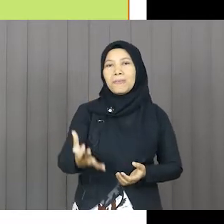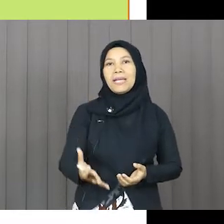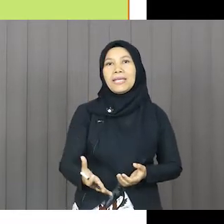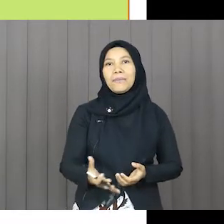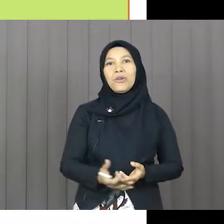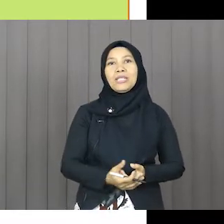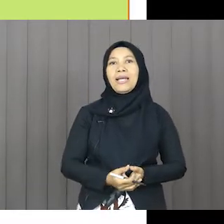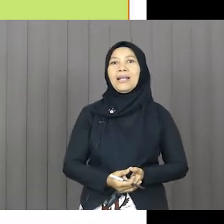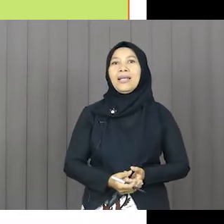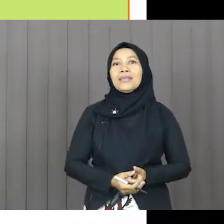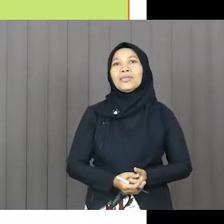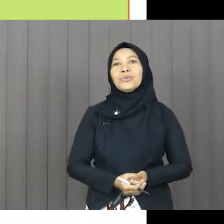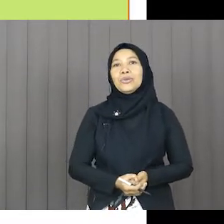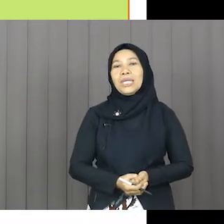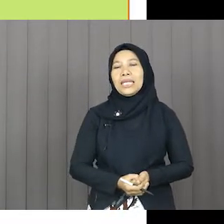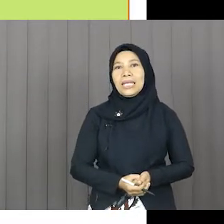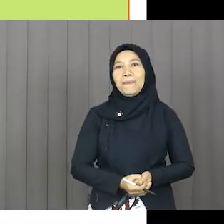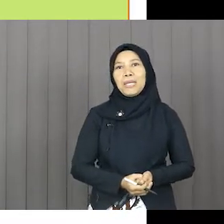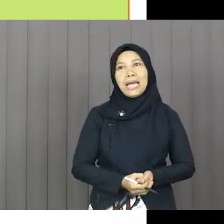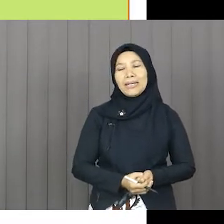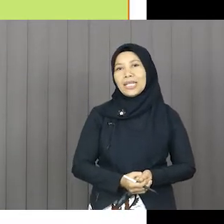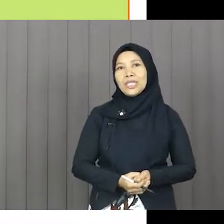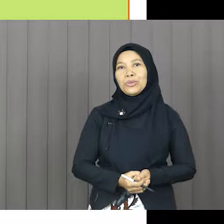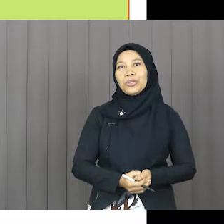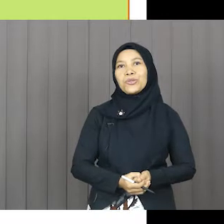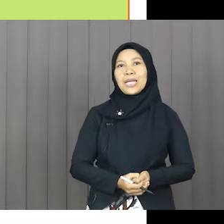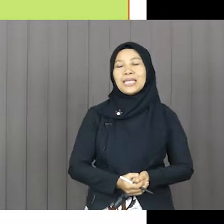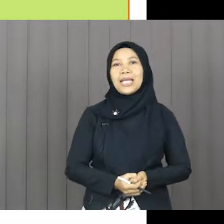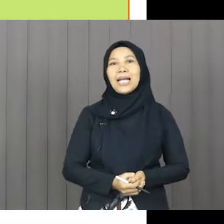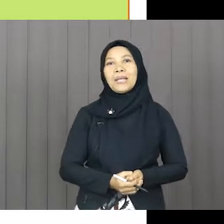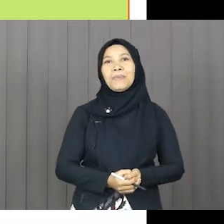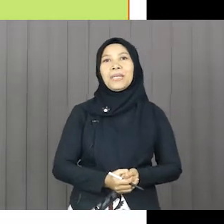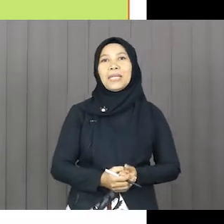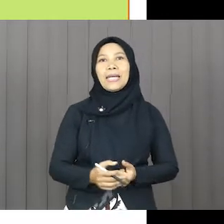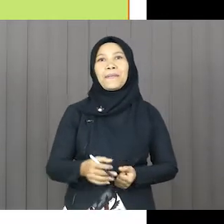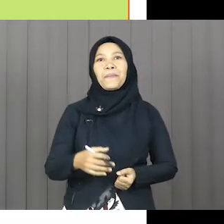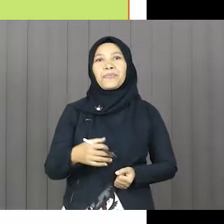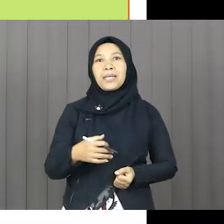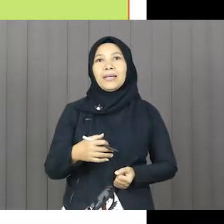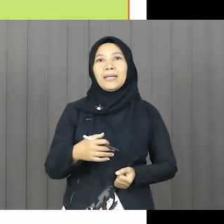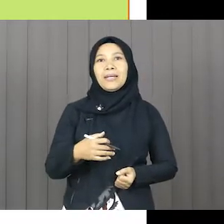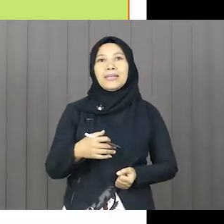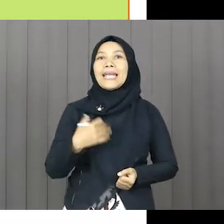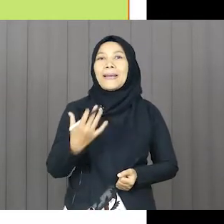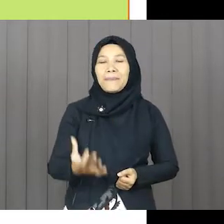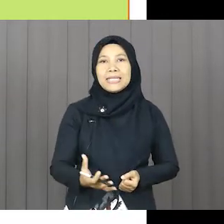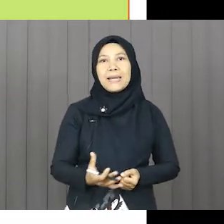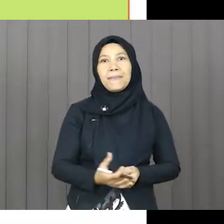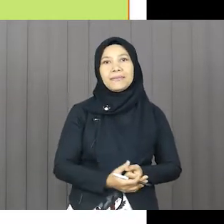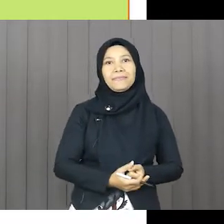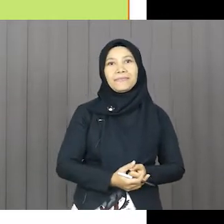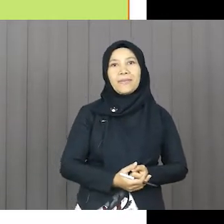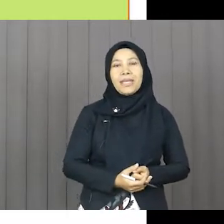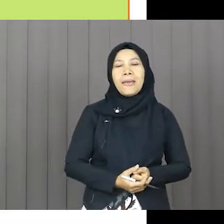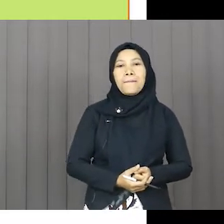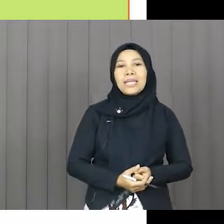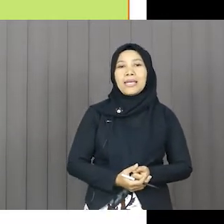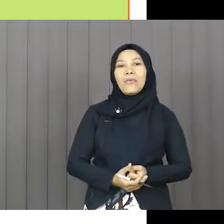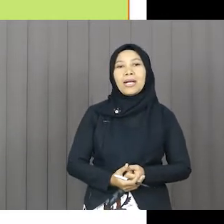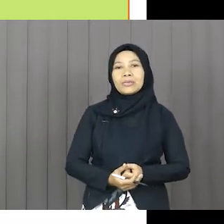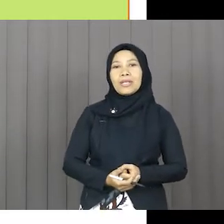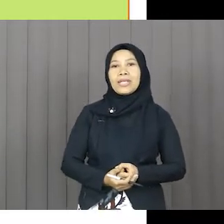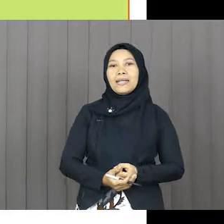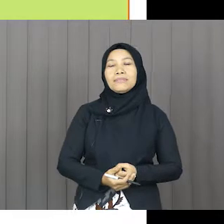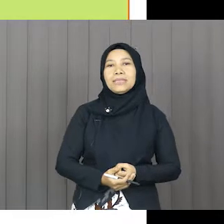untuk pengembalian modal, tentu ini pihak kreditur juga tidak akan memberikan dana pinjaman.